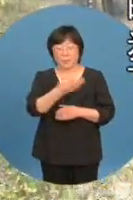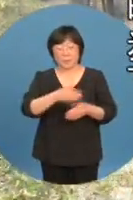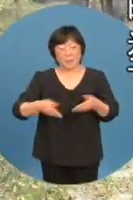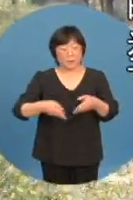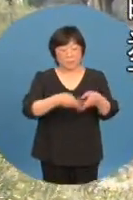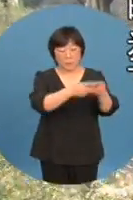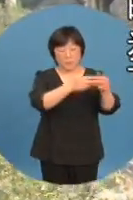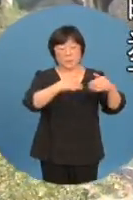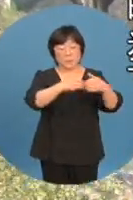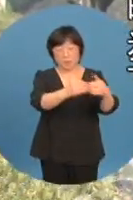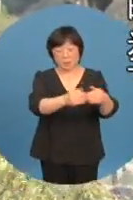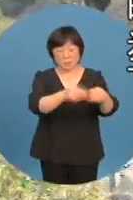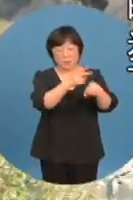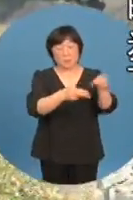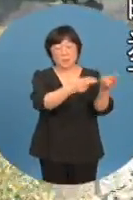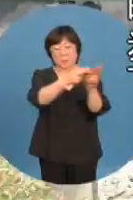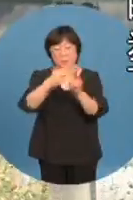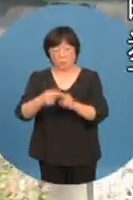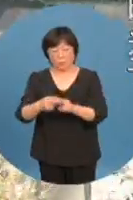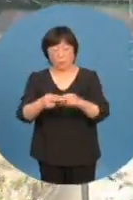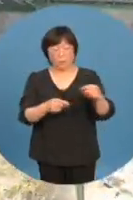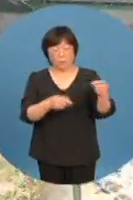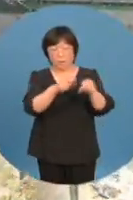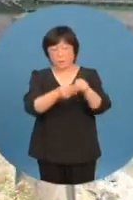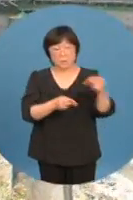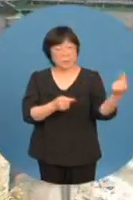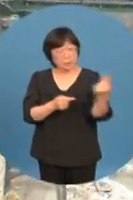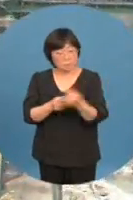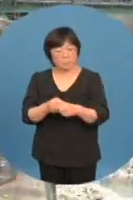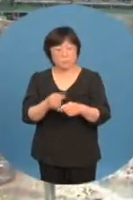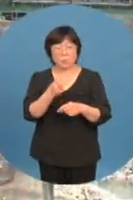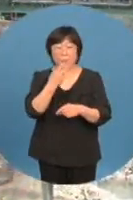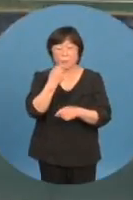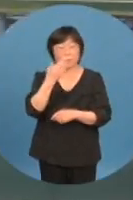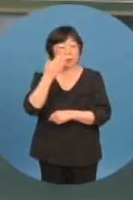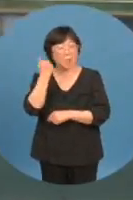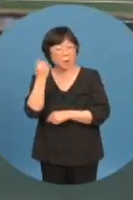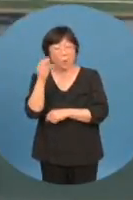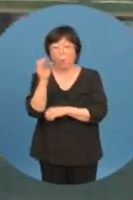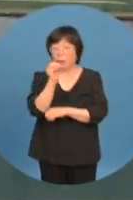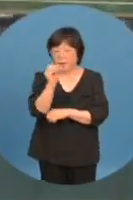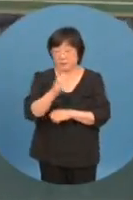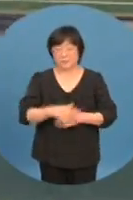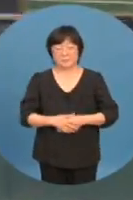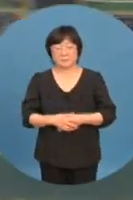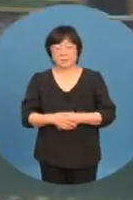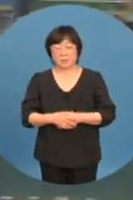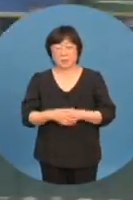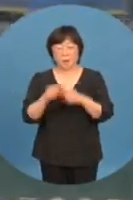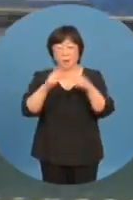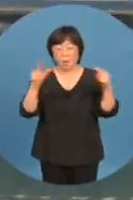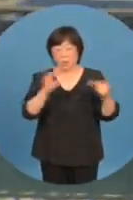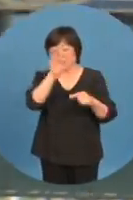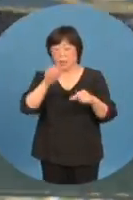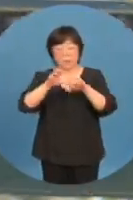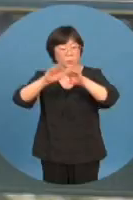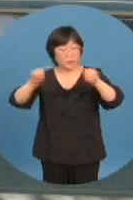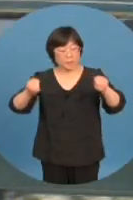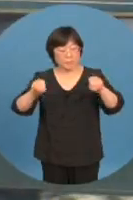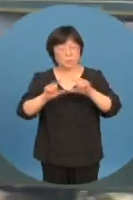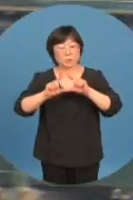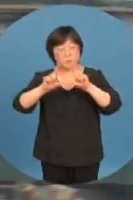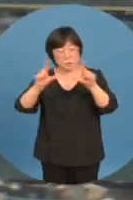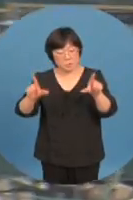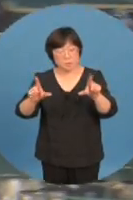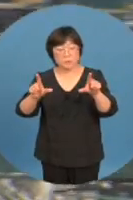渓谷にかかる鉄橋。列車がやってきました。緑、青、オレンジ、大型観光キャンペーンのスタ